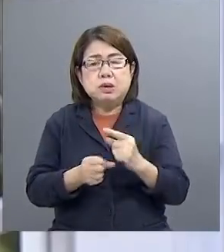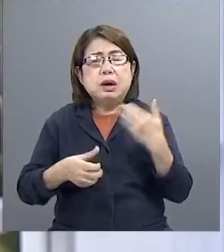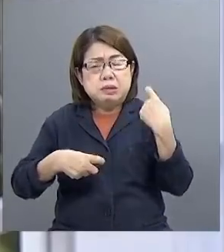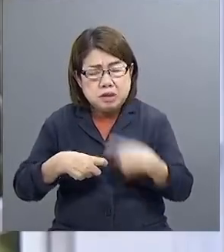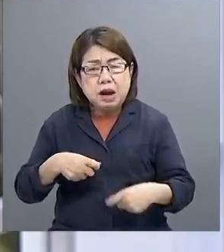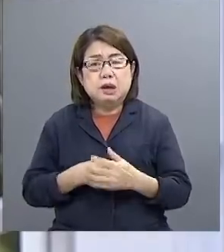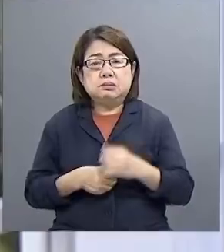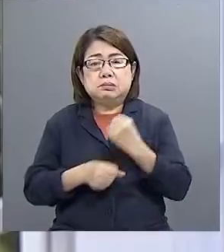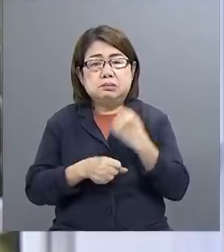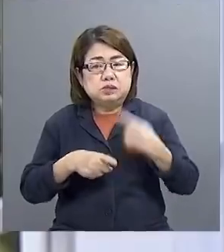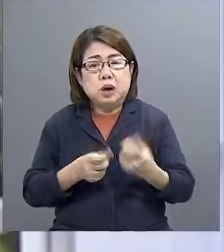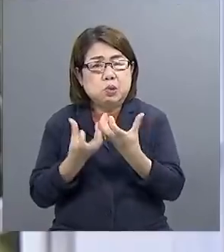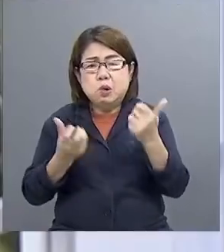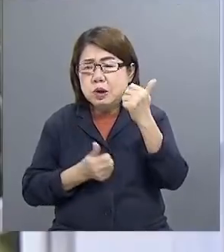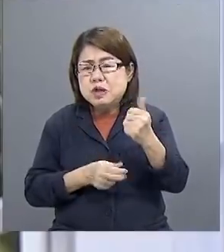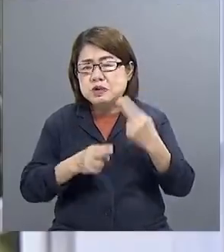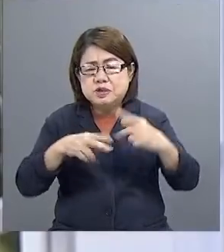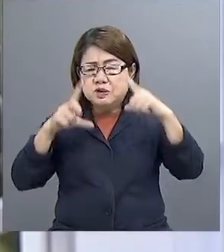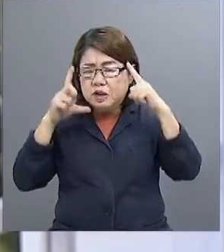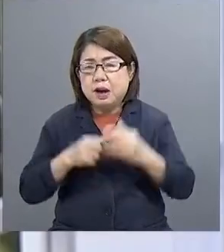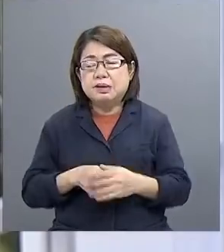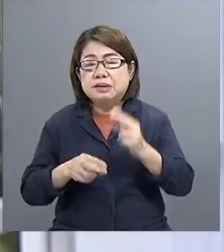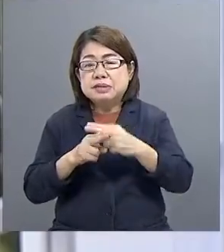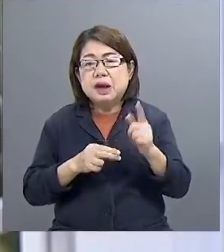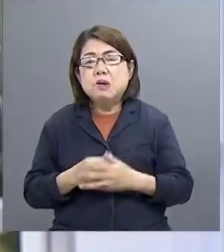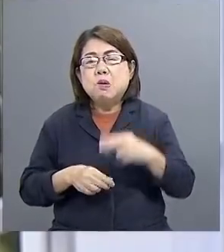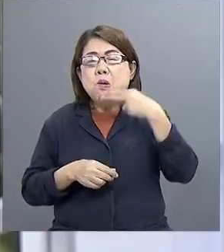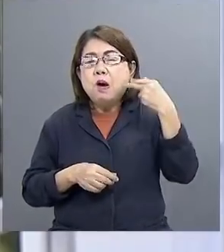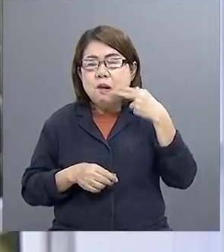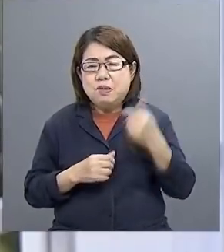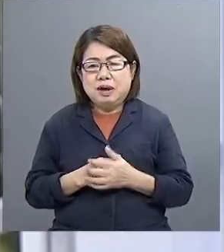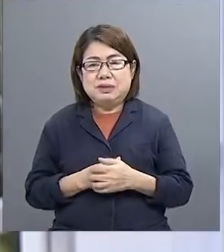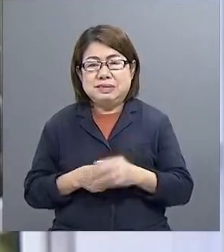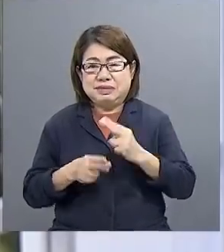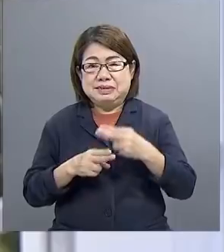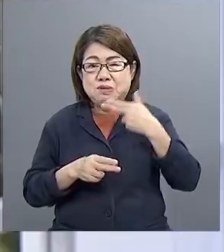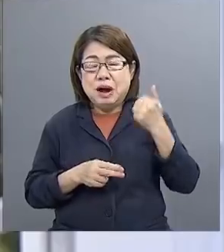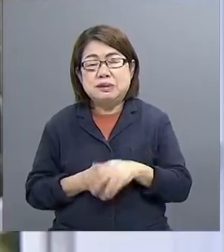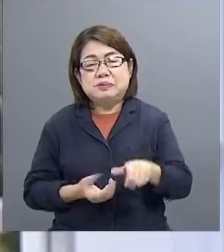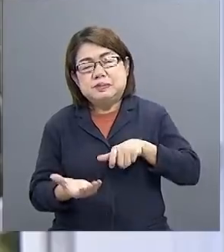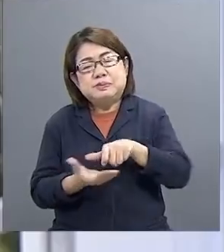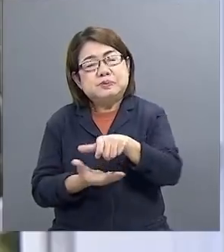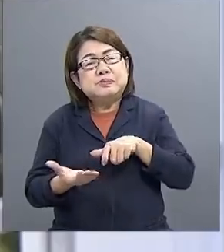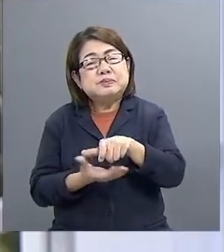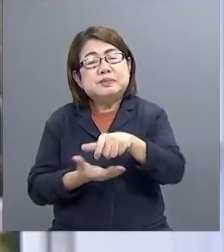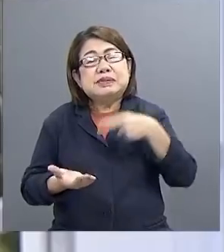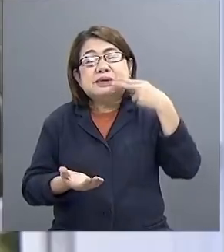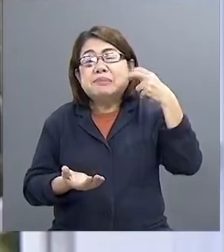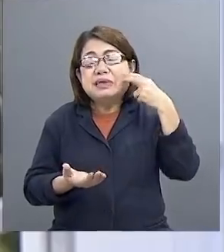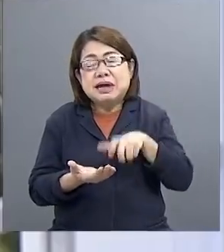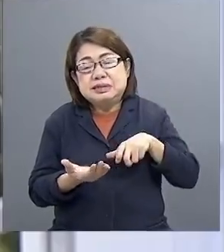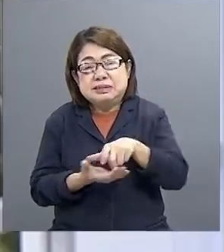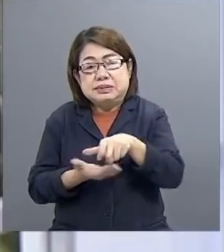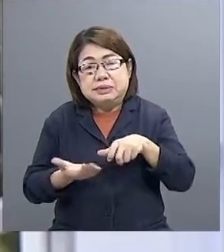เป็นของดีขึ้นชื่อของจังหวัดภูเก็ตนั้นคือเมนูขนมหวานโอ้วนะครับเป็นเมนูน้ำแข็งใสคลายร้อนวิธีการทำจะเป็นอย่างไร